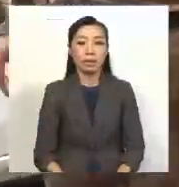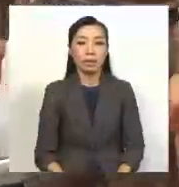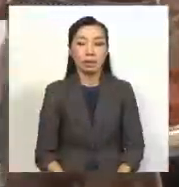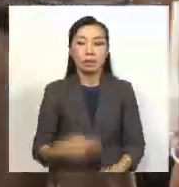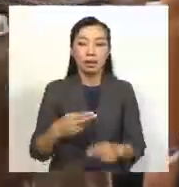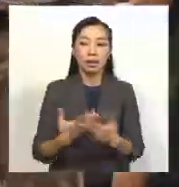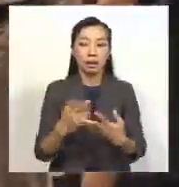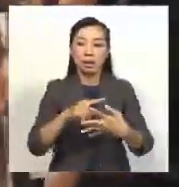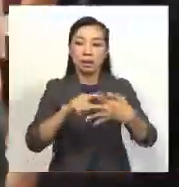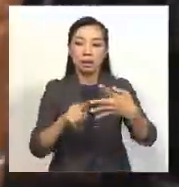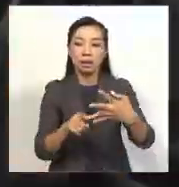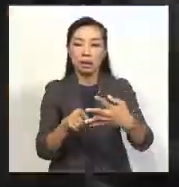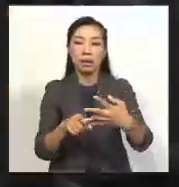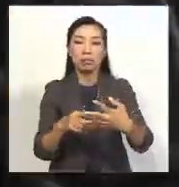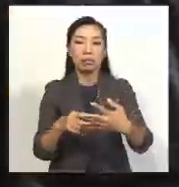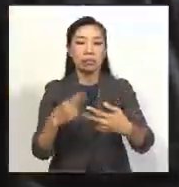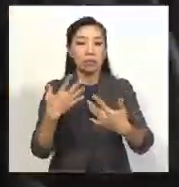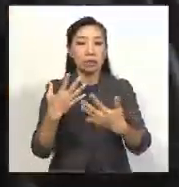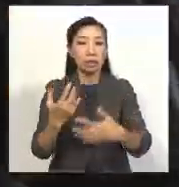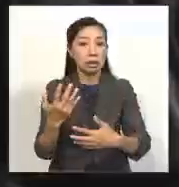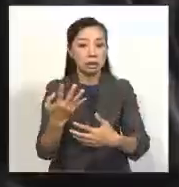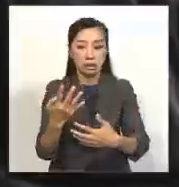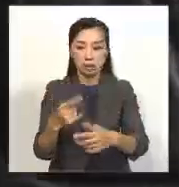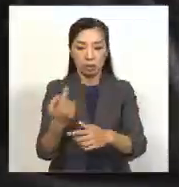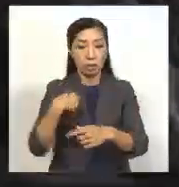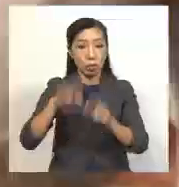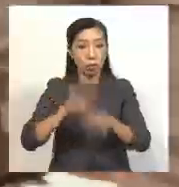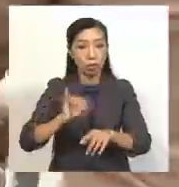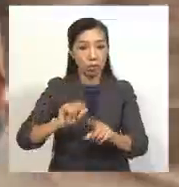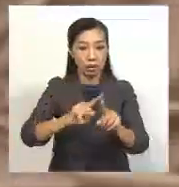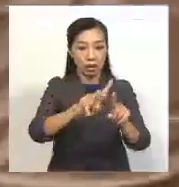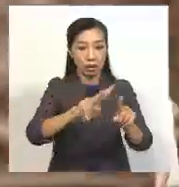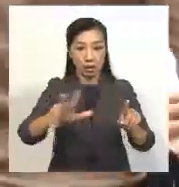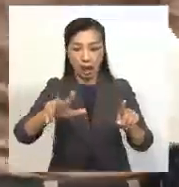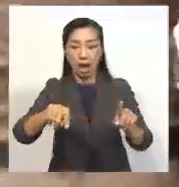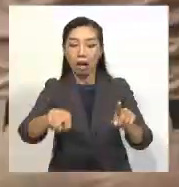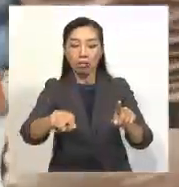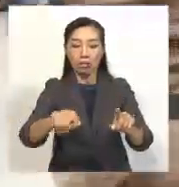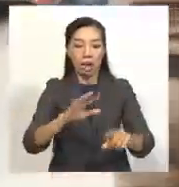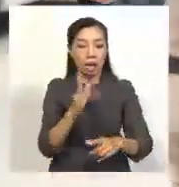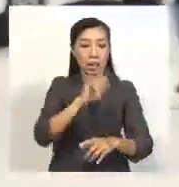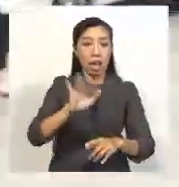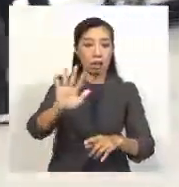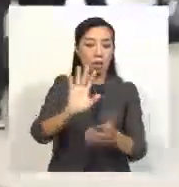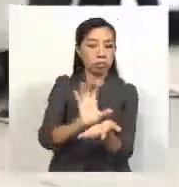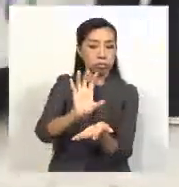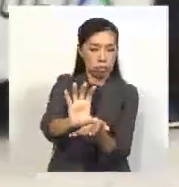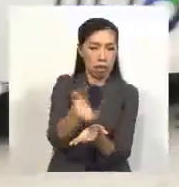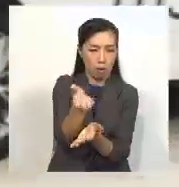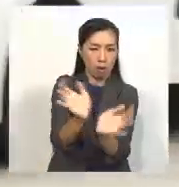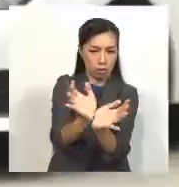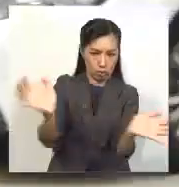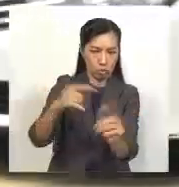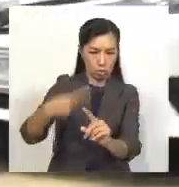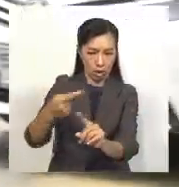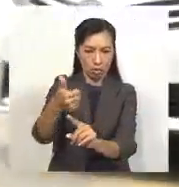ายวัชระนายอนันต์เศษผู้ต้องหาที่1ถึง3ได้ยื่นคำร้องพร้อมกับหลักทรัพย์ขอปล่อยตัวชั่วคราวพร้อมกับแ